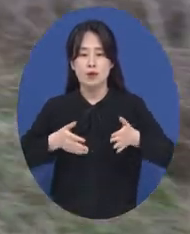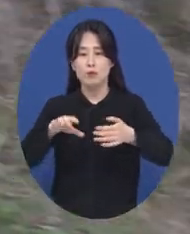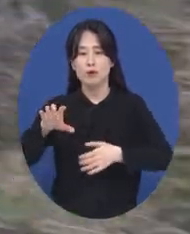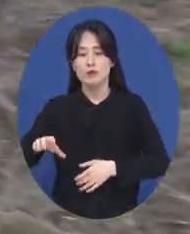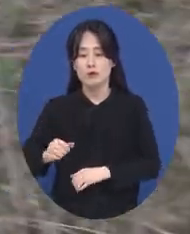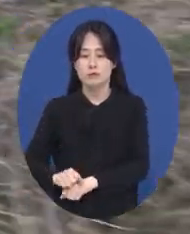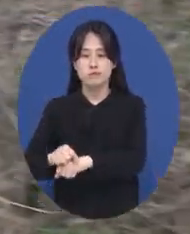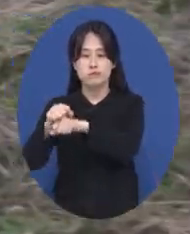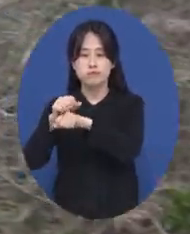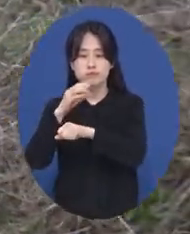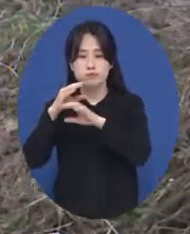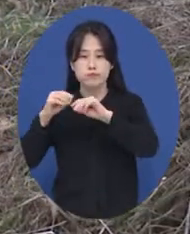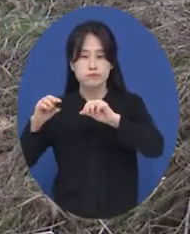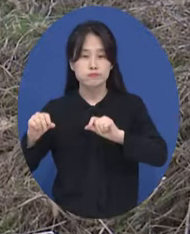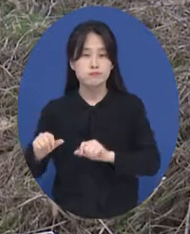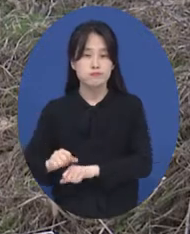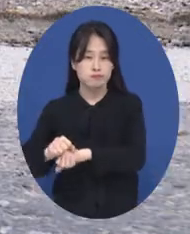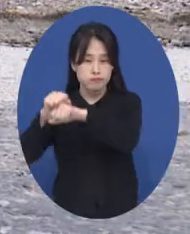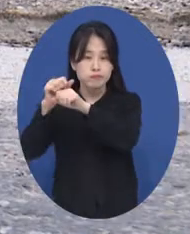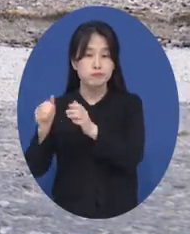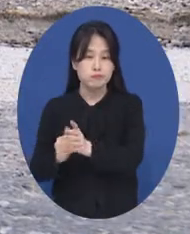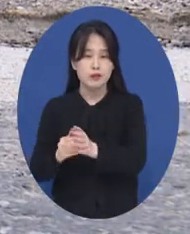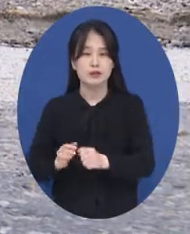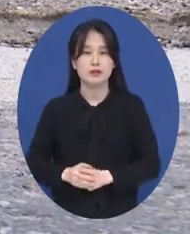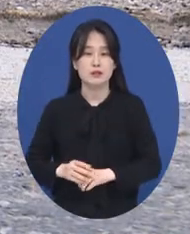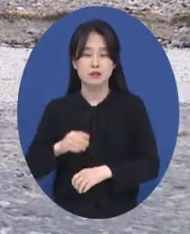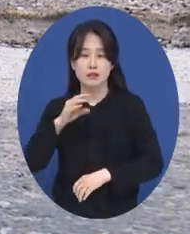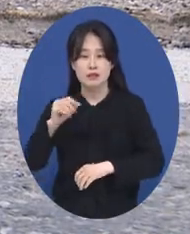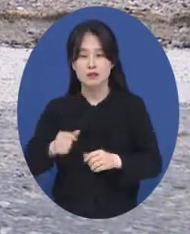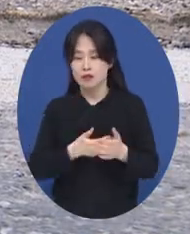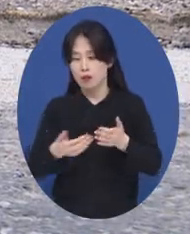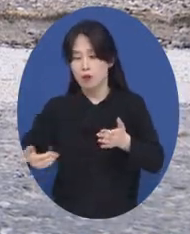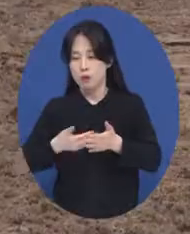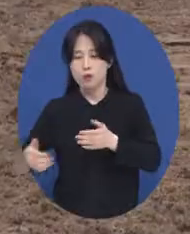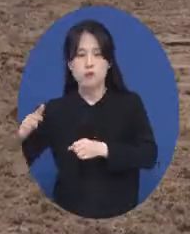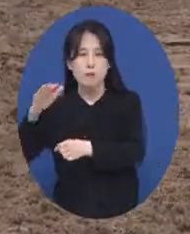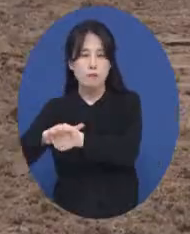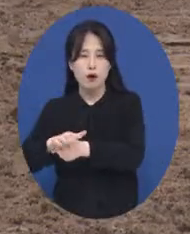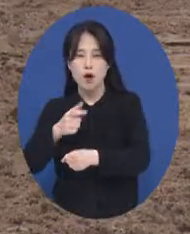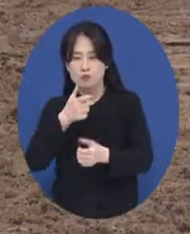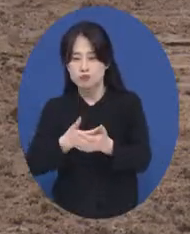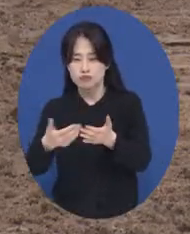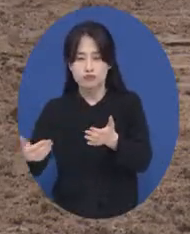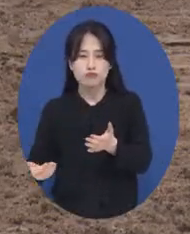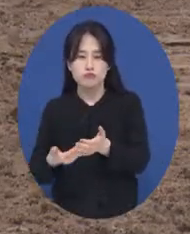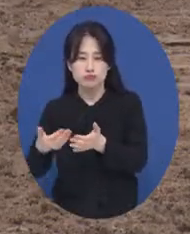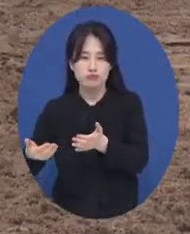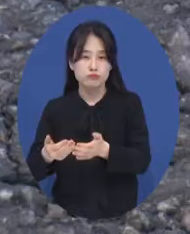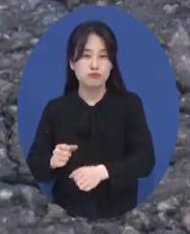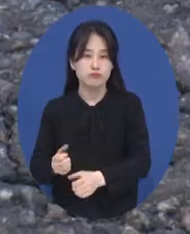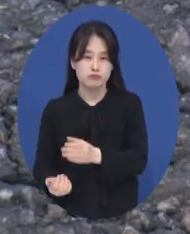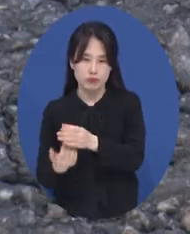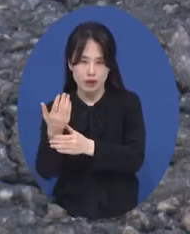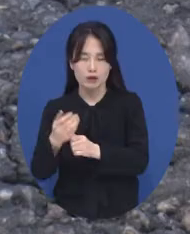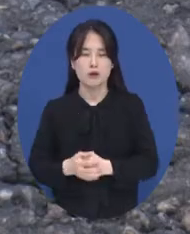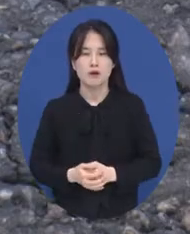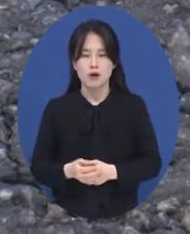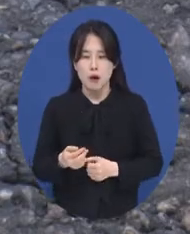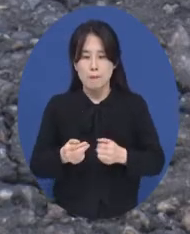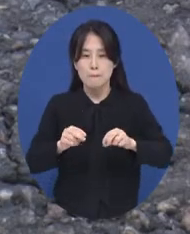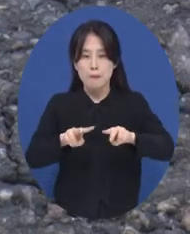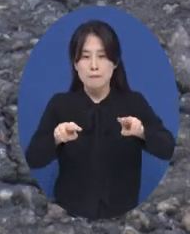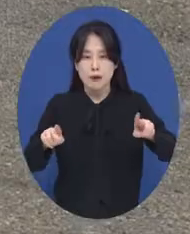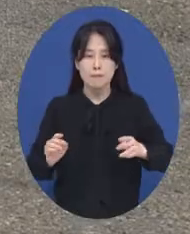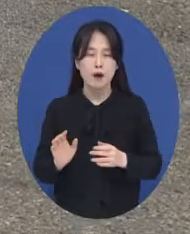도로 한쪽면에 쌓여있는 흙더미 들 이런 흙더미 는 배수로를 막아 물웅덩이를 만듭니다 균열을